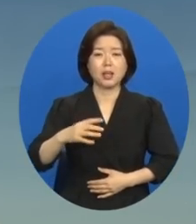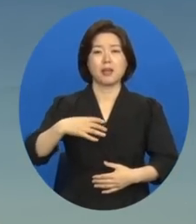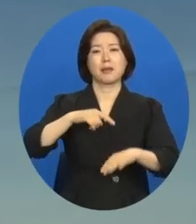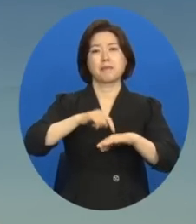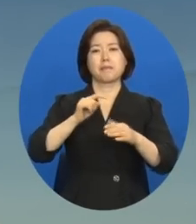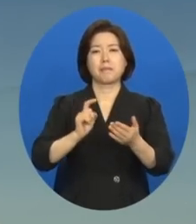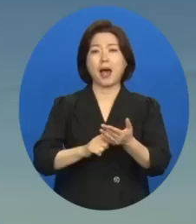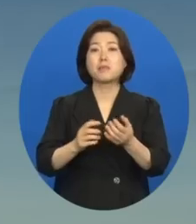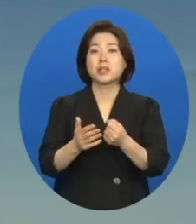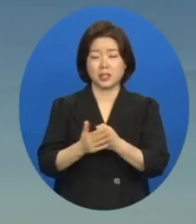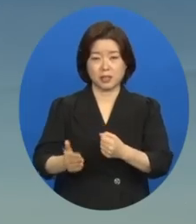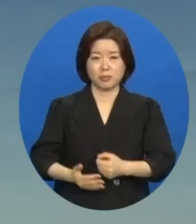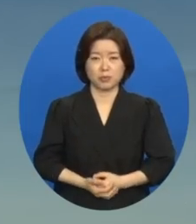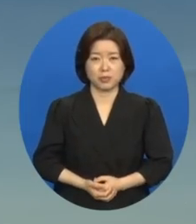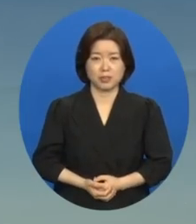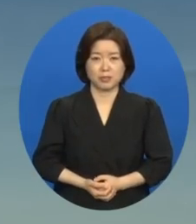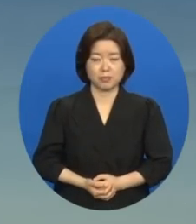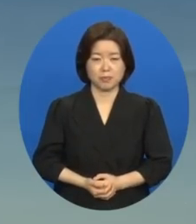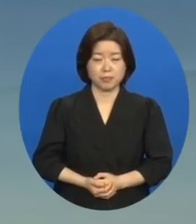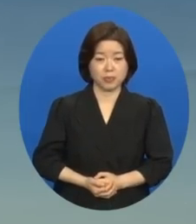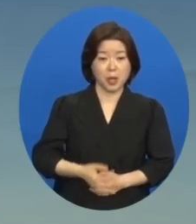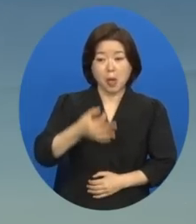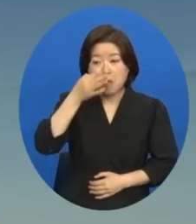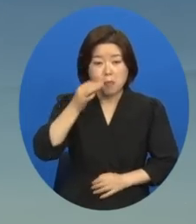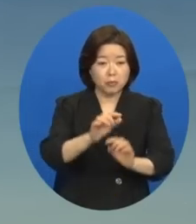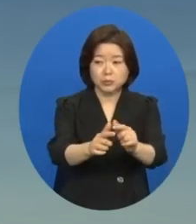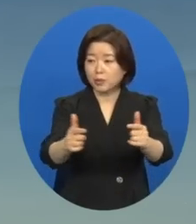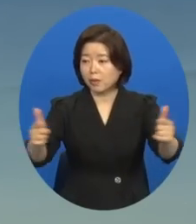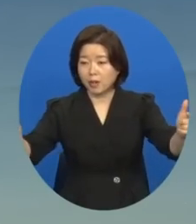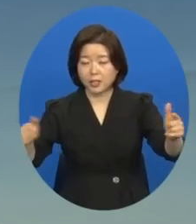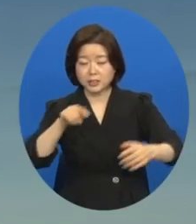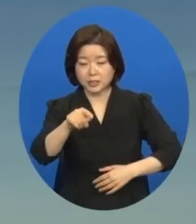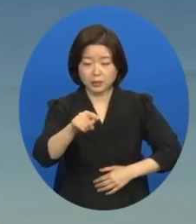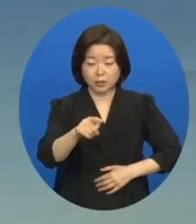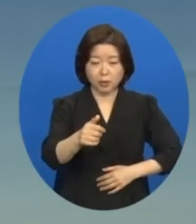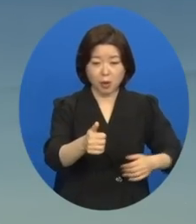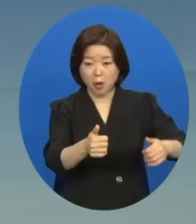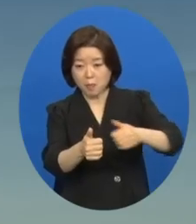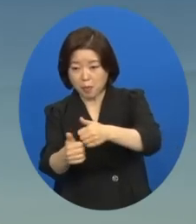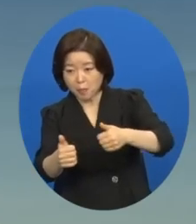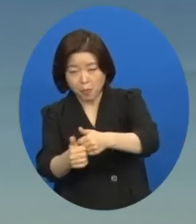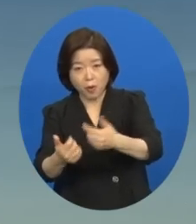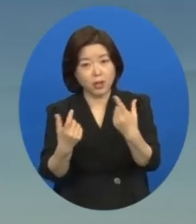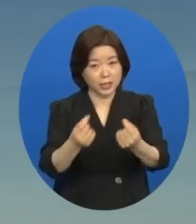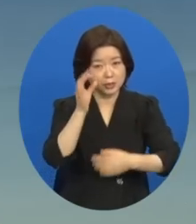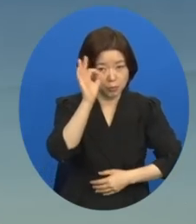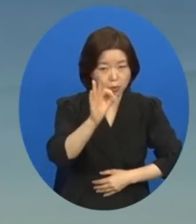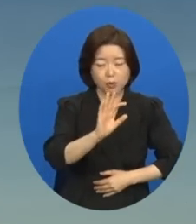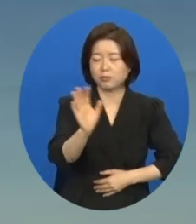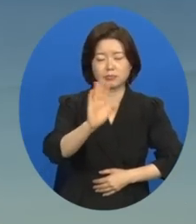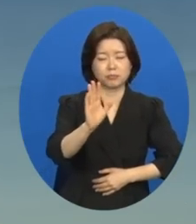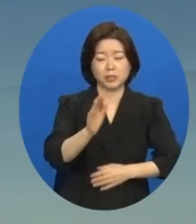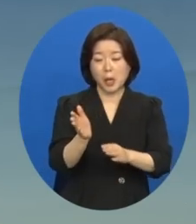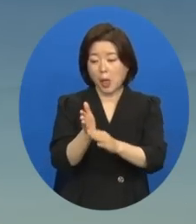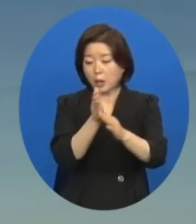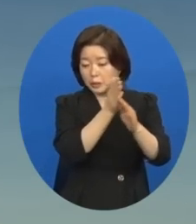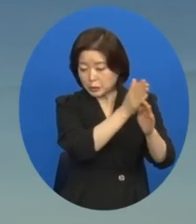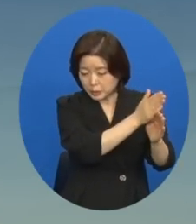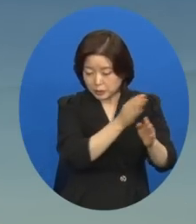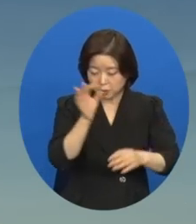때문이에요. 보이는 여러 가지 다양한 것으로 우리를 공격하는 것처럼 보이지만 실제로는 그것을